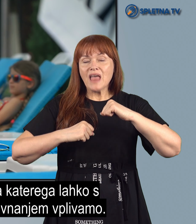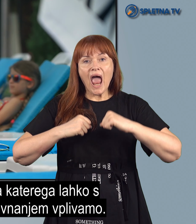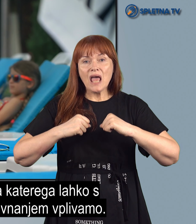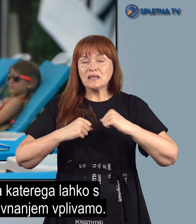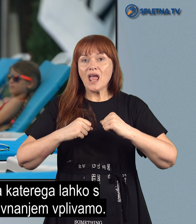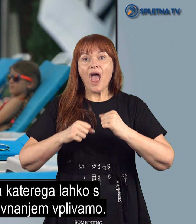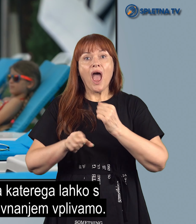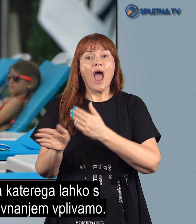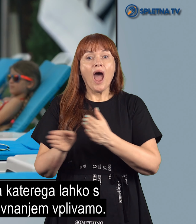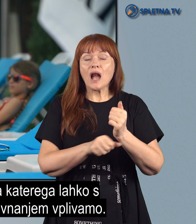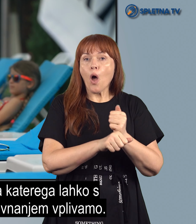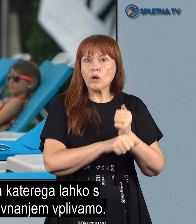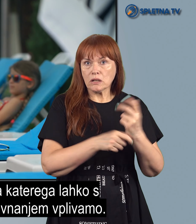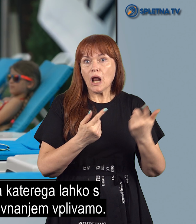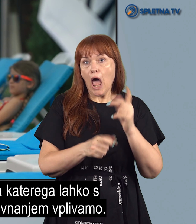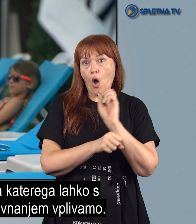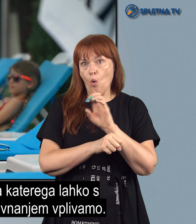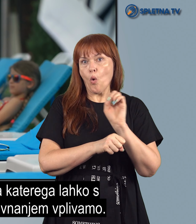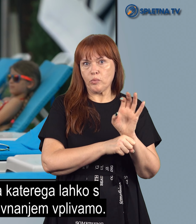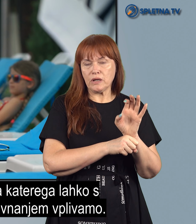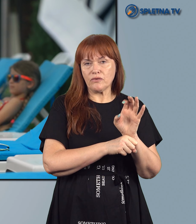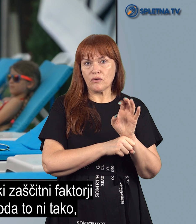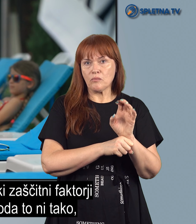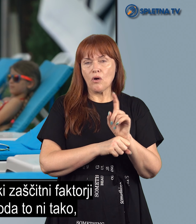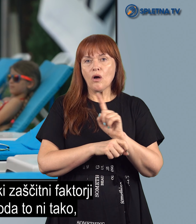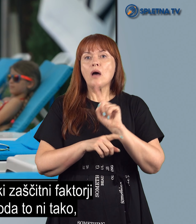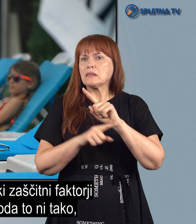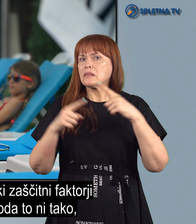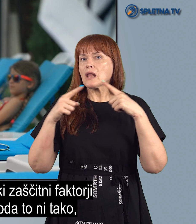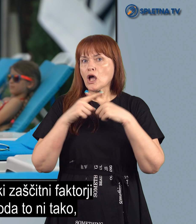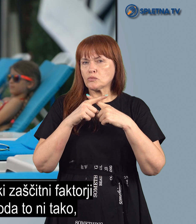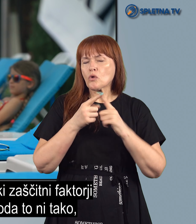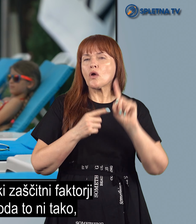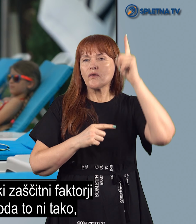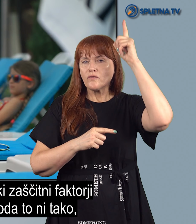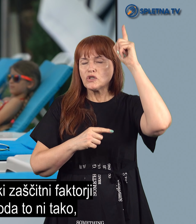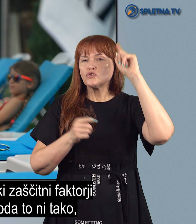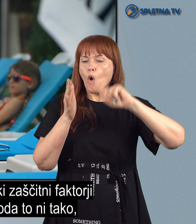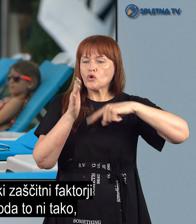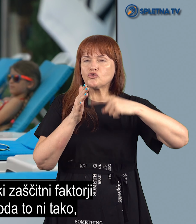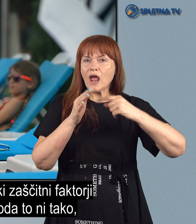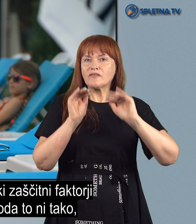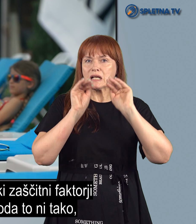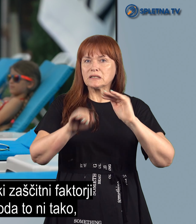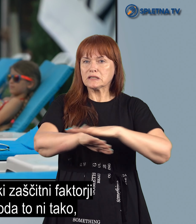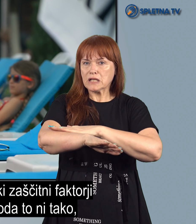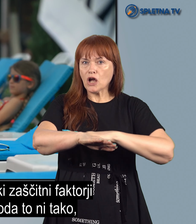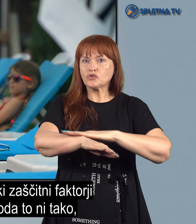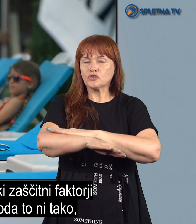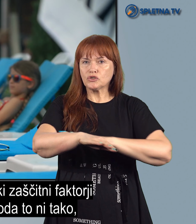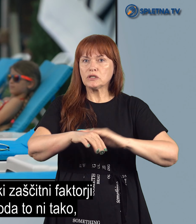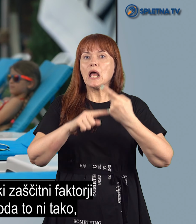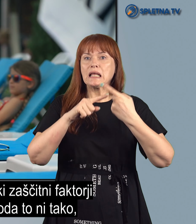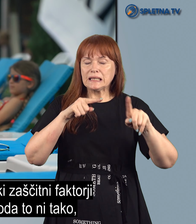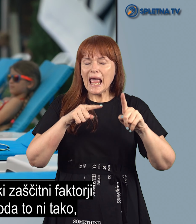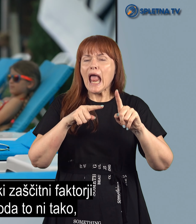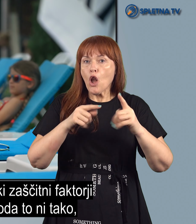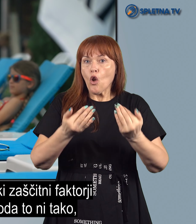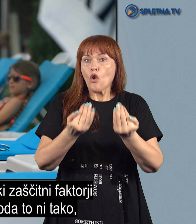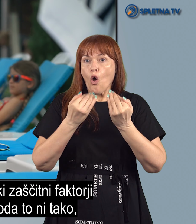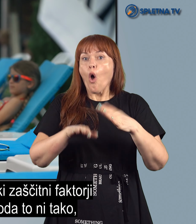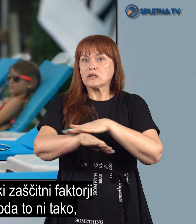in ravnanjem lahko vplivamo. Nesporno so visoki zaščitni faktorji, delno nas